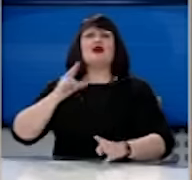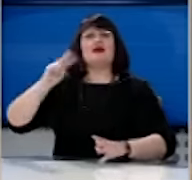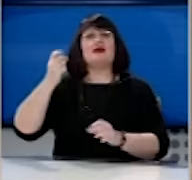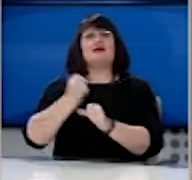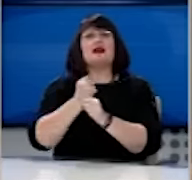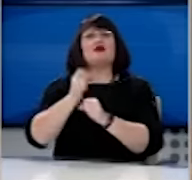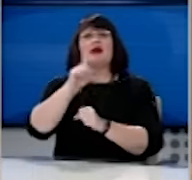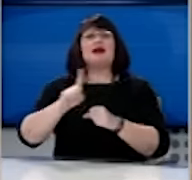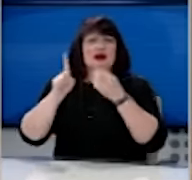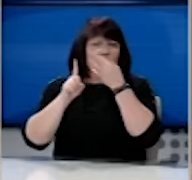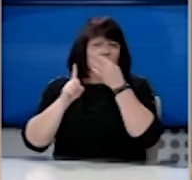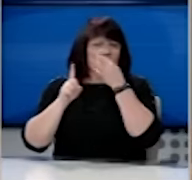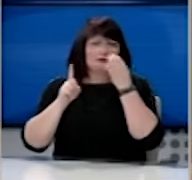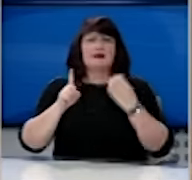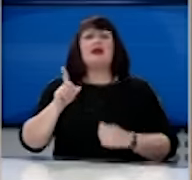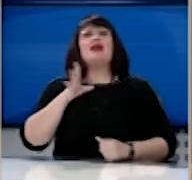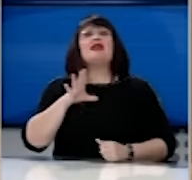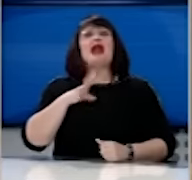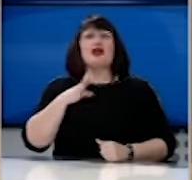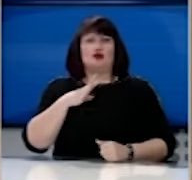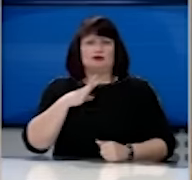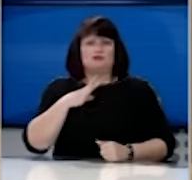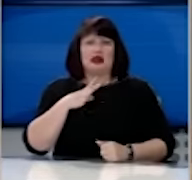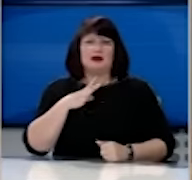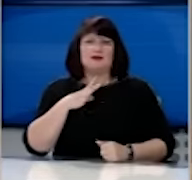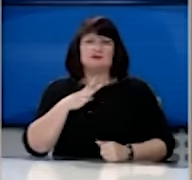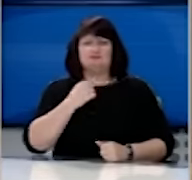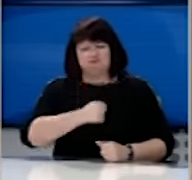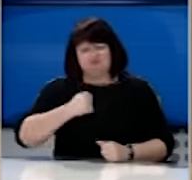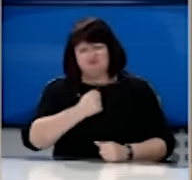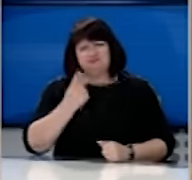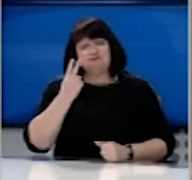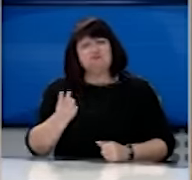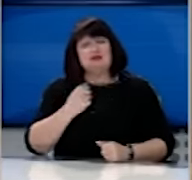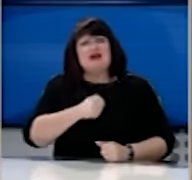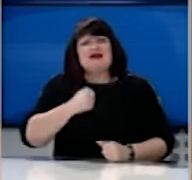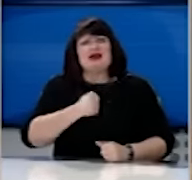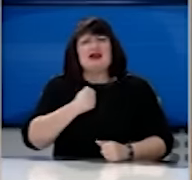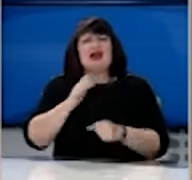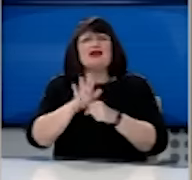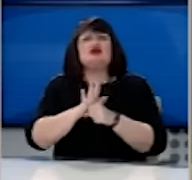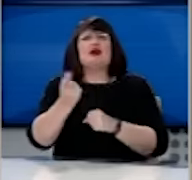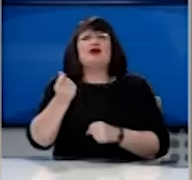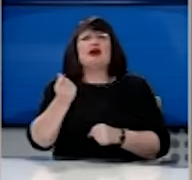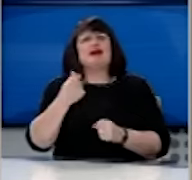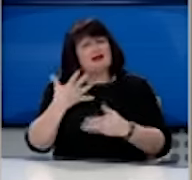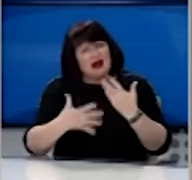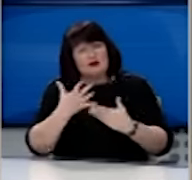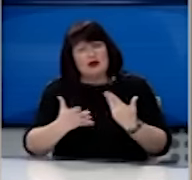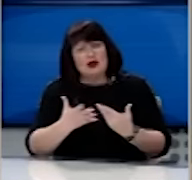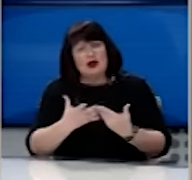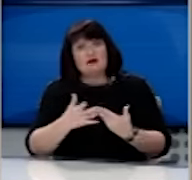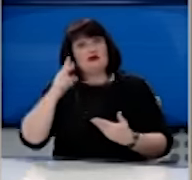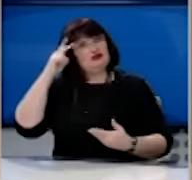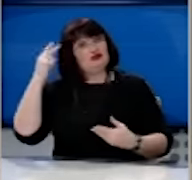τις Κυριακές. Τη δυστυχία τους τη μεταφράζει ως χαρά και θέληση για ταλαιπωρία.